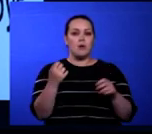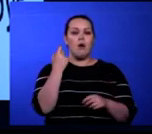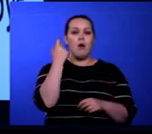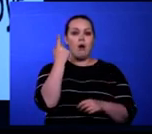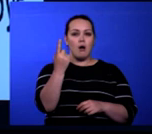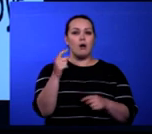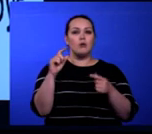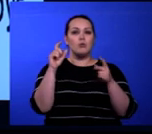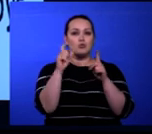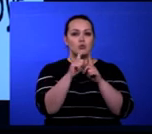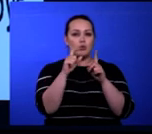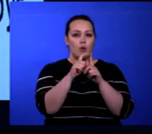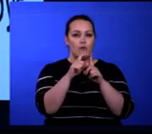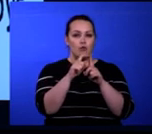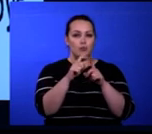слову,